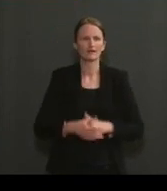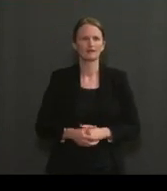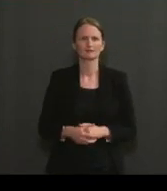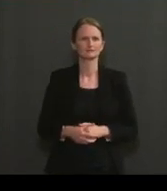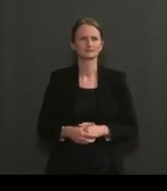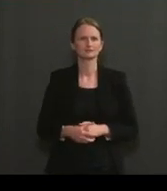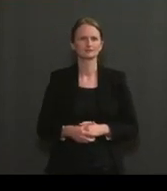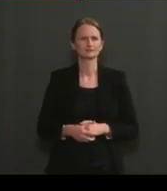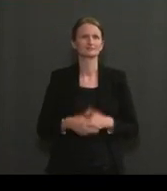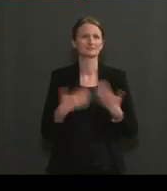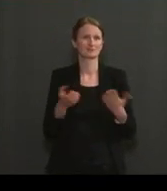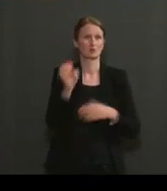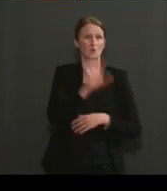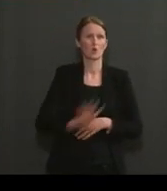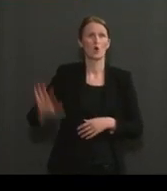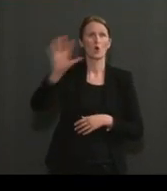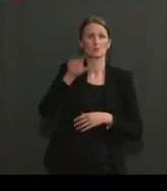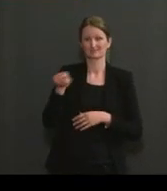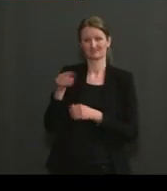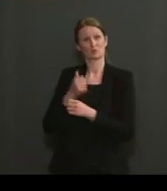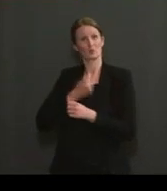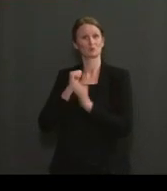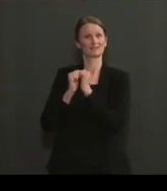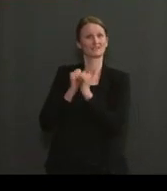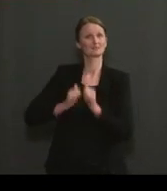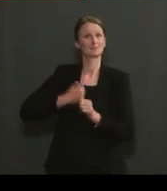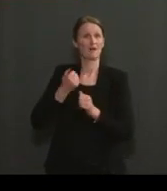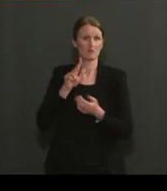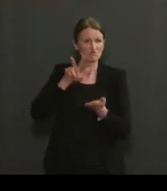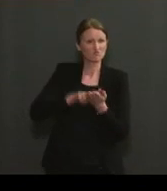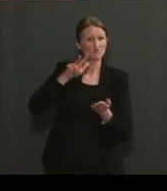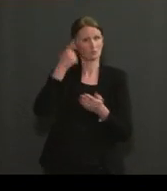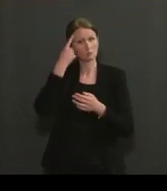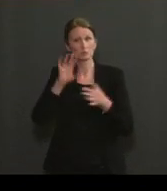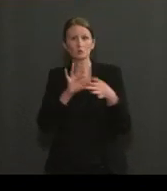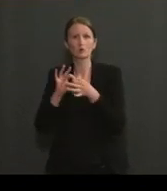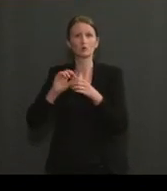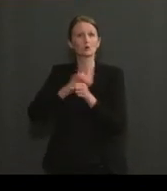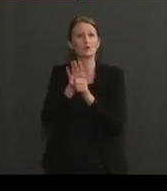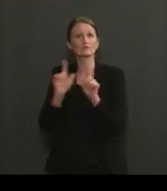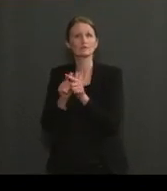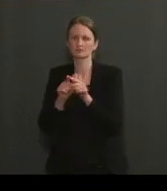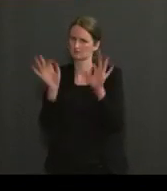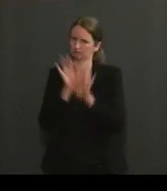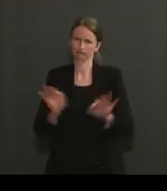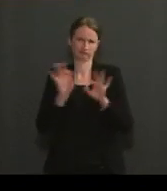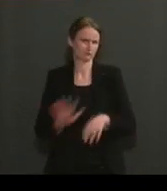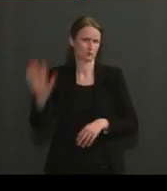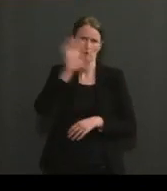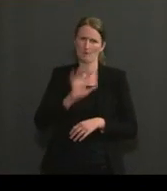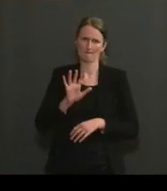Europe pour détecter le virus du Covid. Il est fort possible, bien sûr, que dans le futur, ce genre de tests